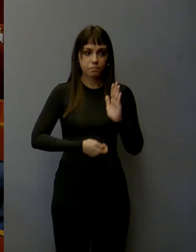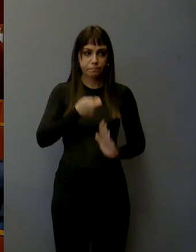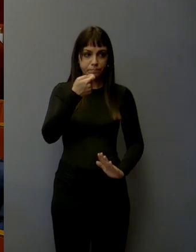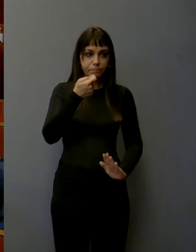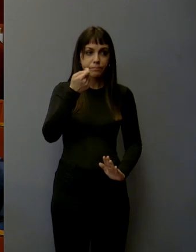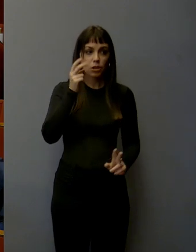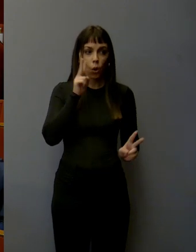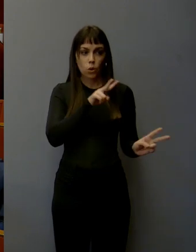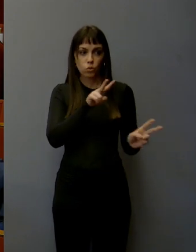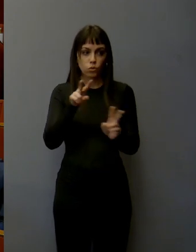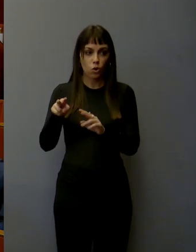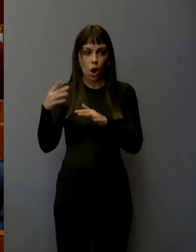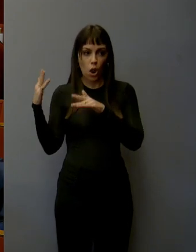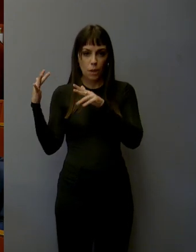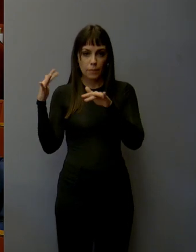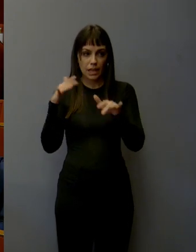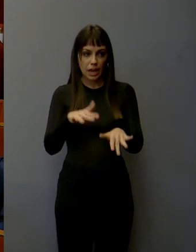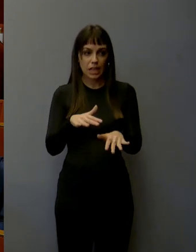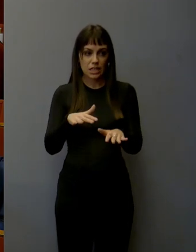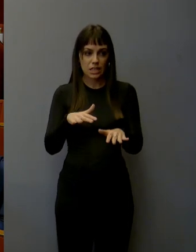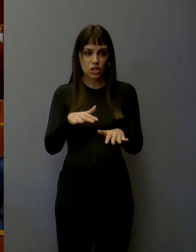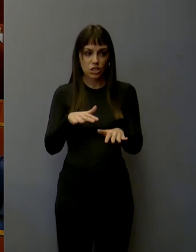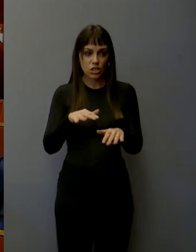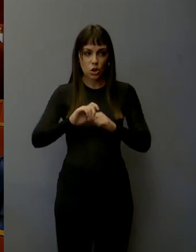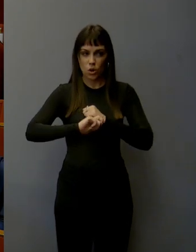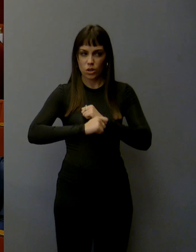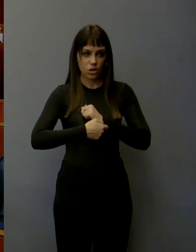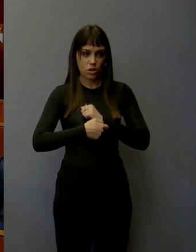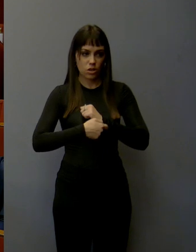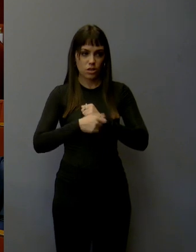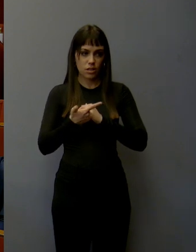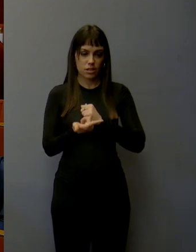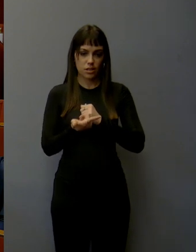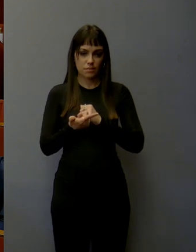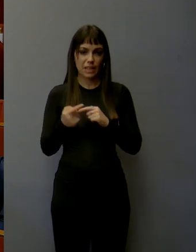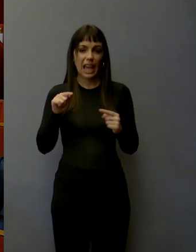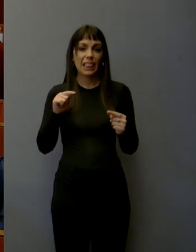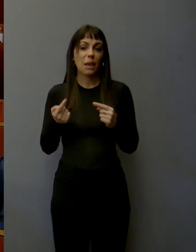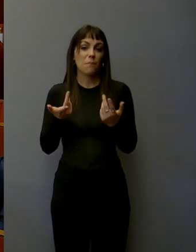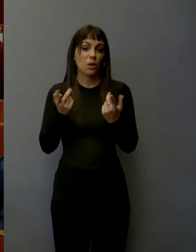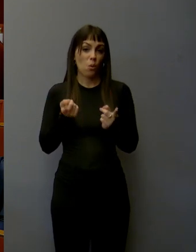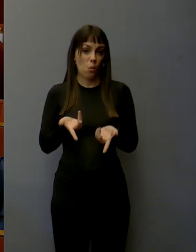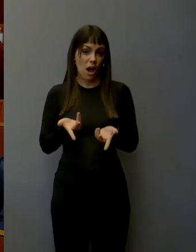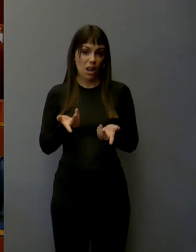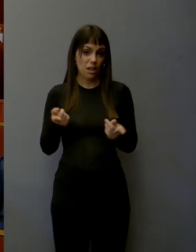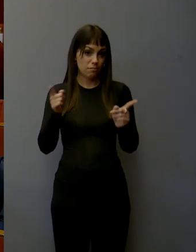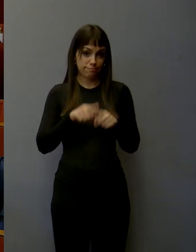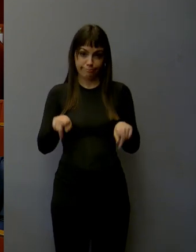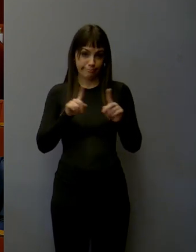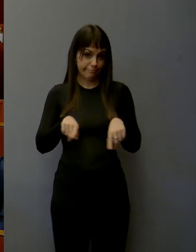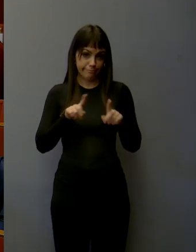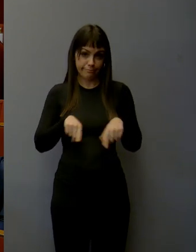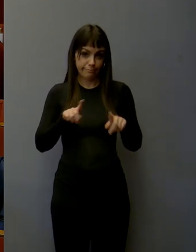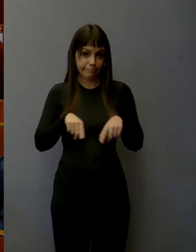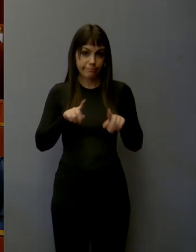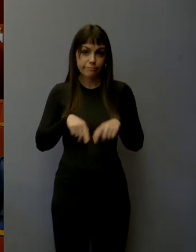la frizione sicura degli spazi urbani l'abbiamo trovato il nemico è sempre lo stesso è sempre lo stesso Tra l'altro cosa dicono gli